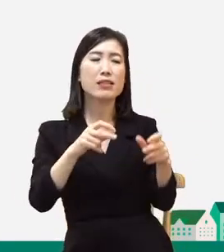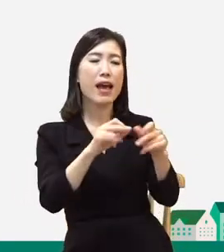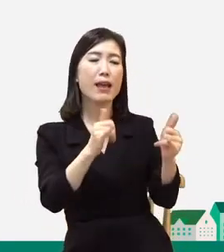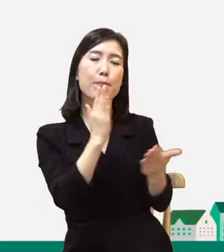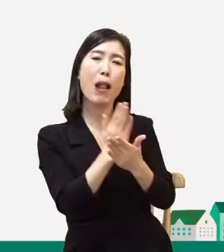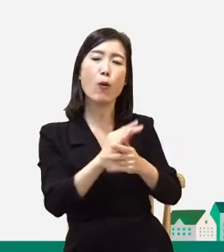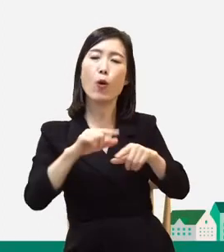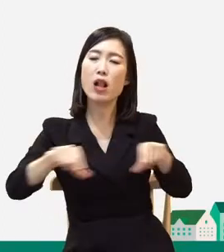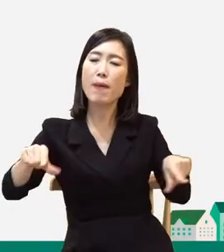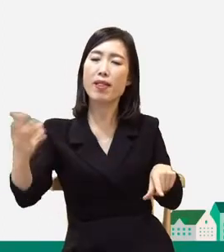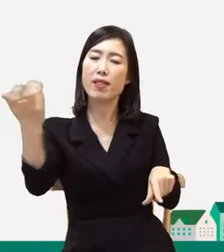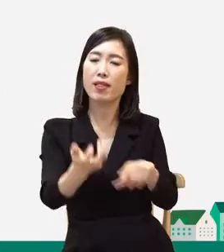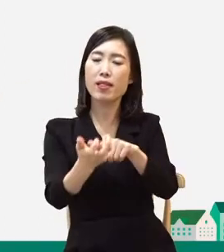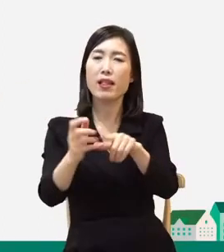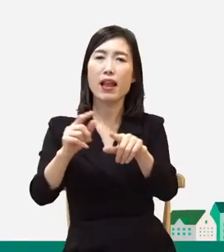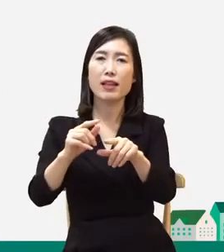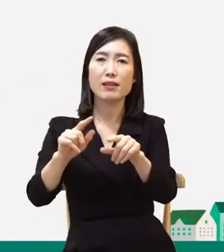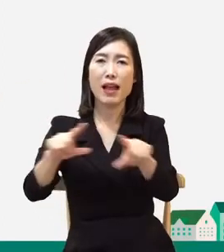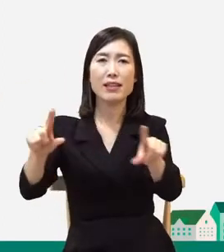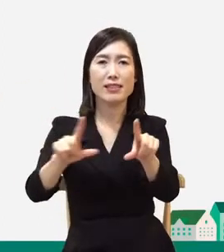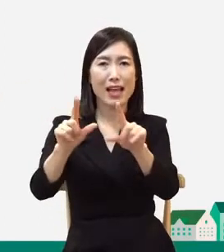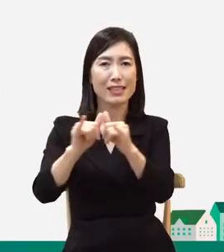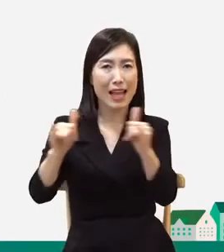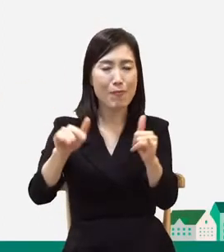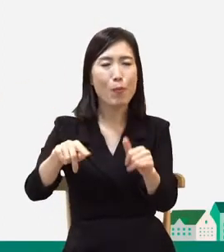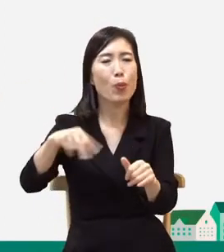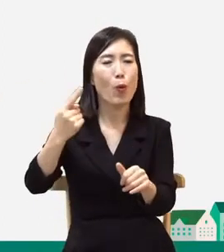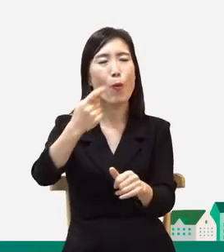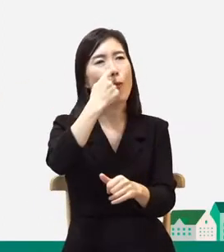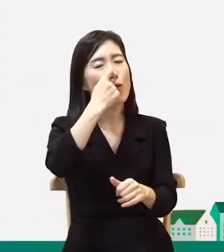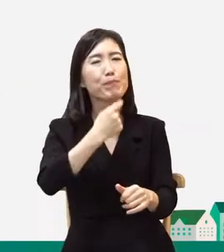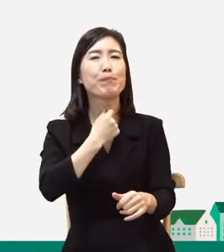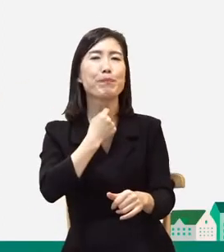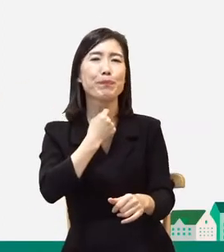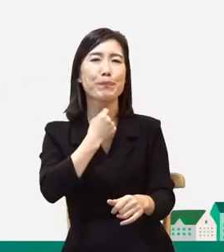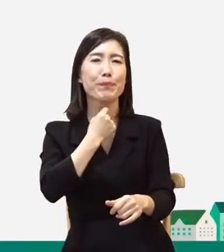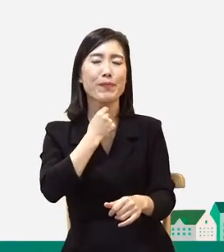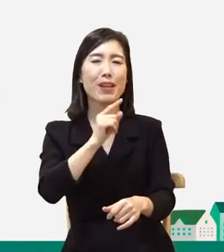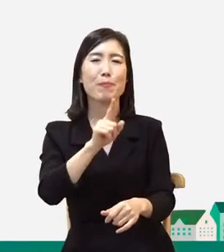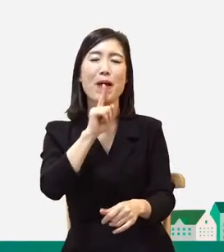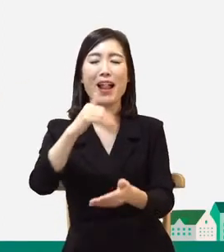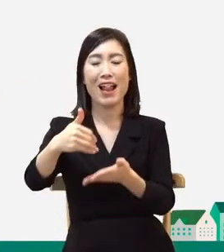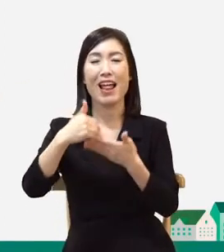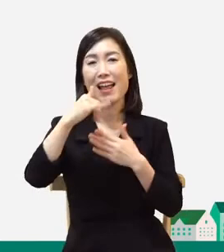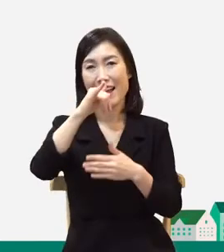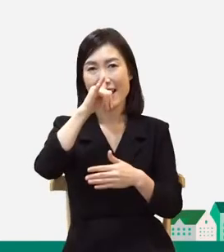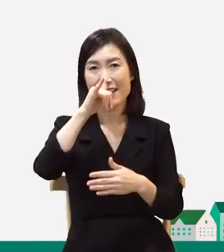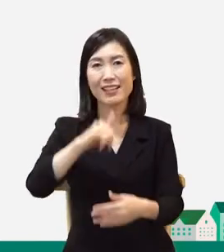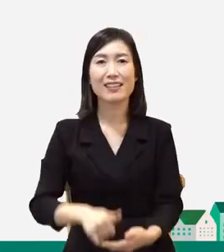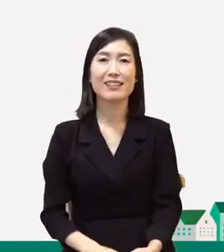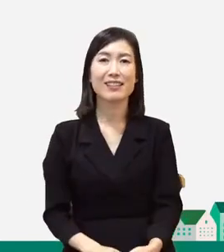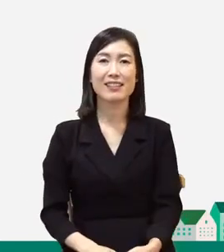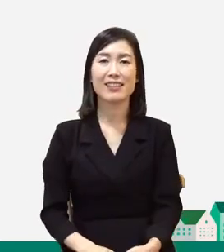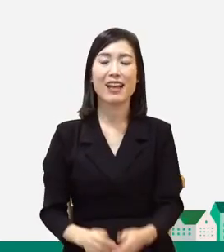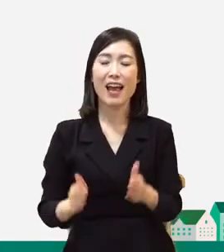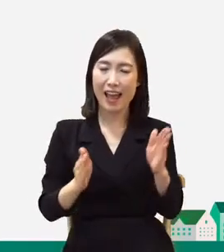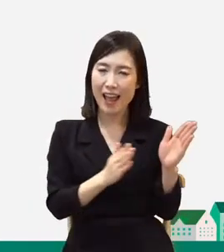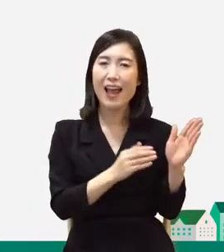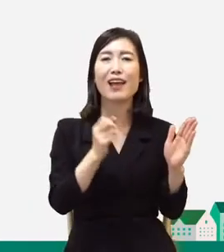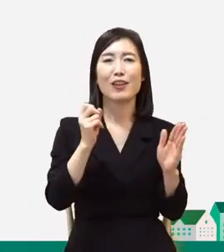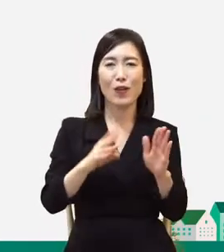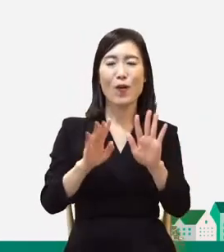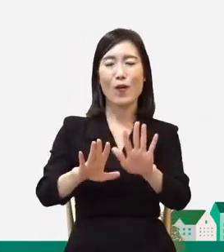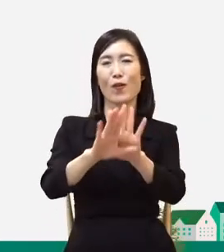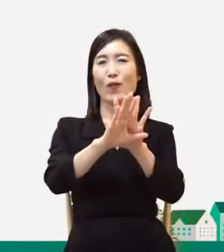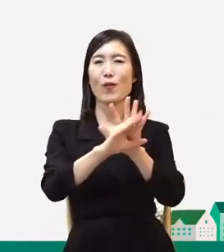좀 추가되면 좋겠다라는 좀 고민들이 이제 입주자들로부터 나오고 있고요. 그리고 이렇게 코로나로 인해서 사실